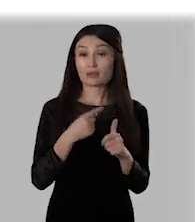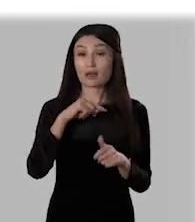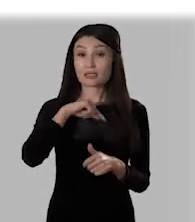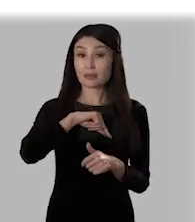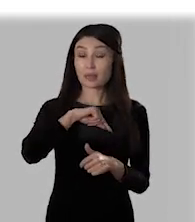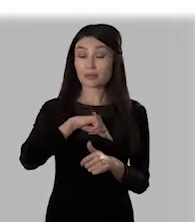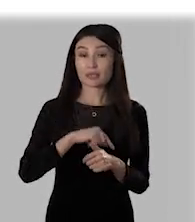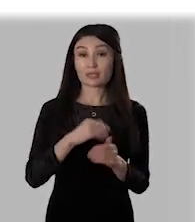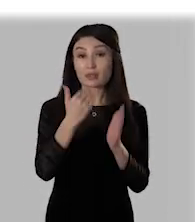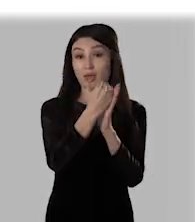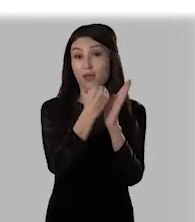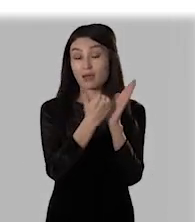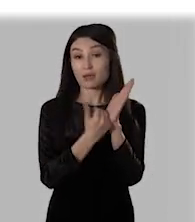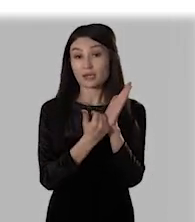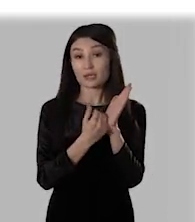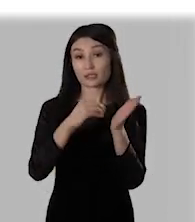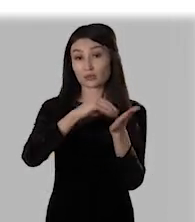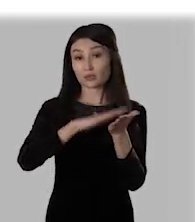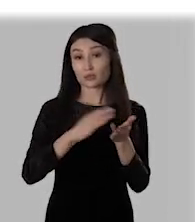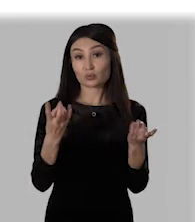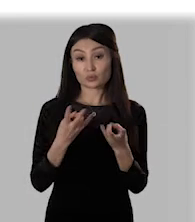сапаттардан рейтинг түзгүлө.